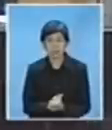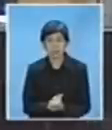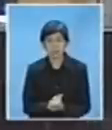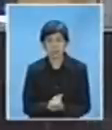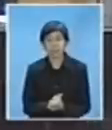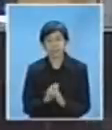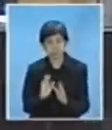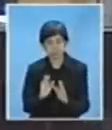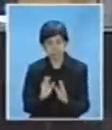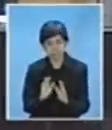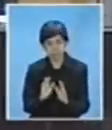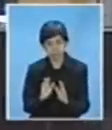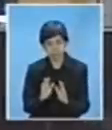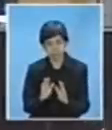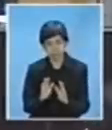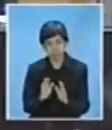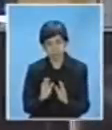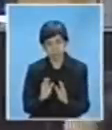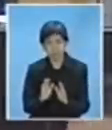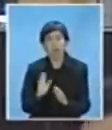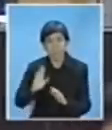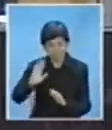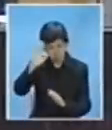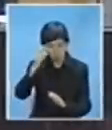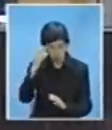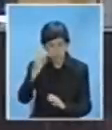ท่านรัฐมนตรีครับไปท้วงก่อน